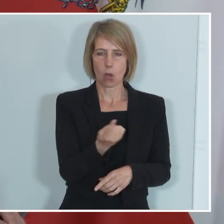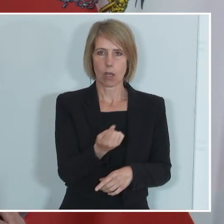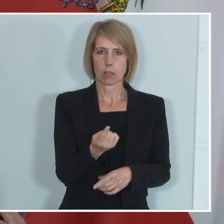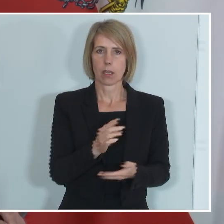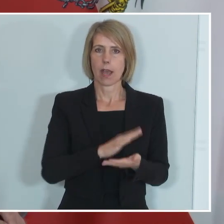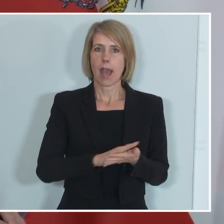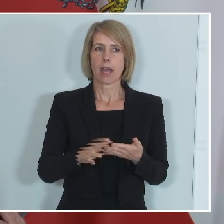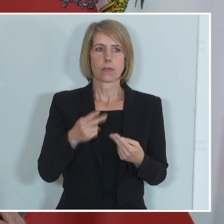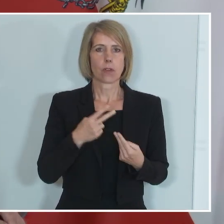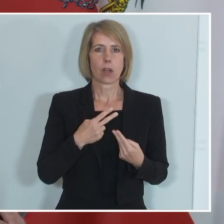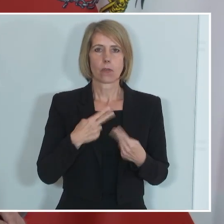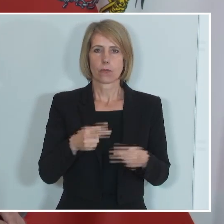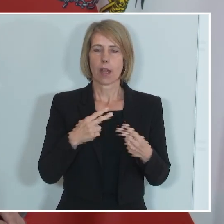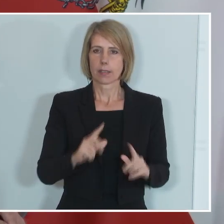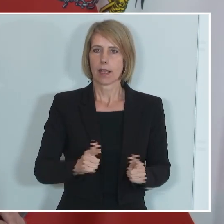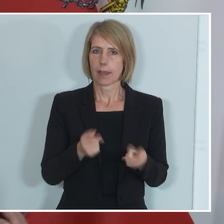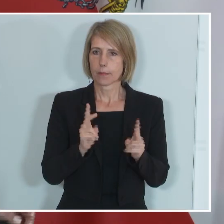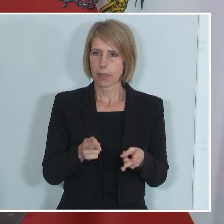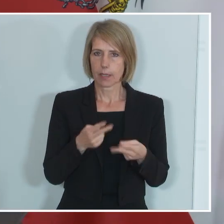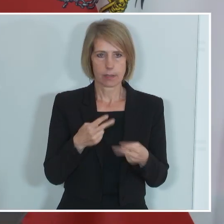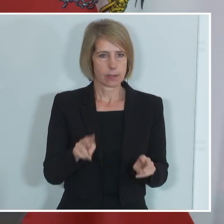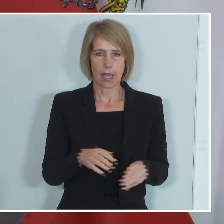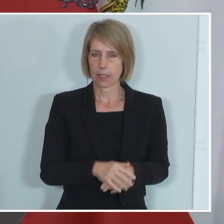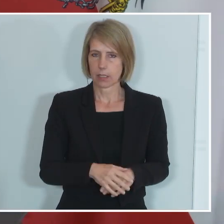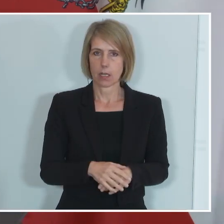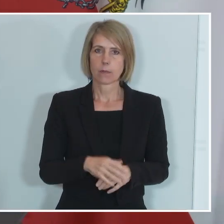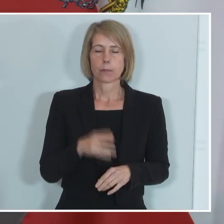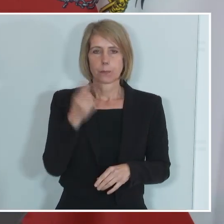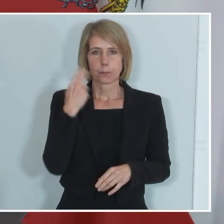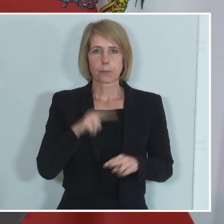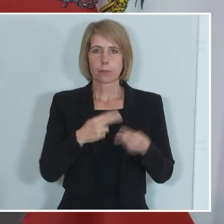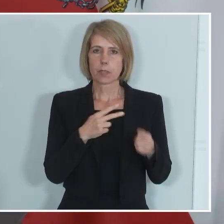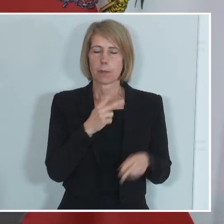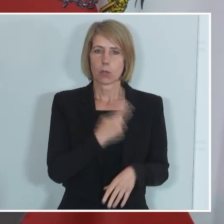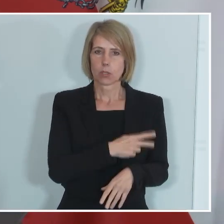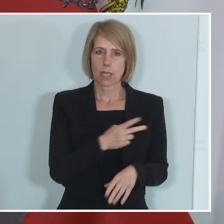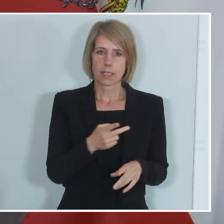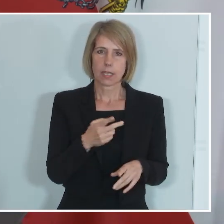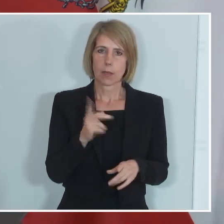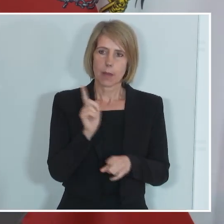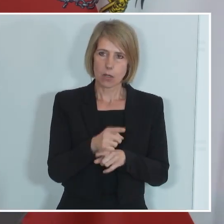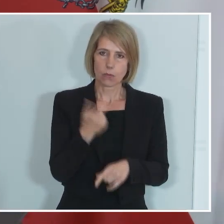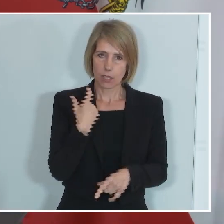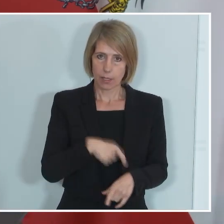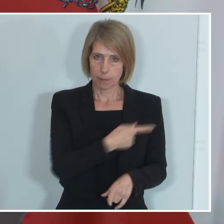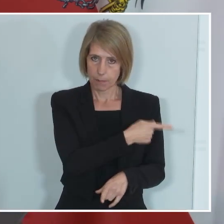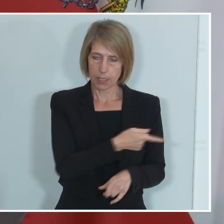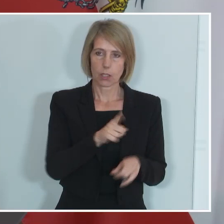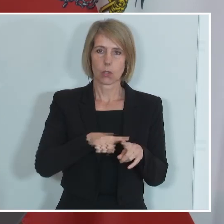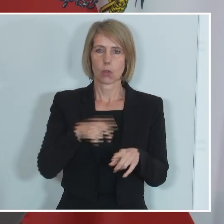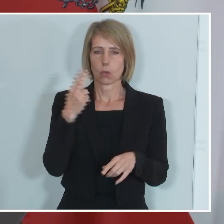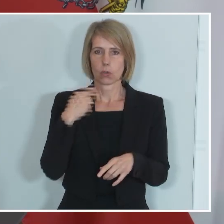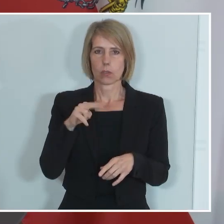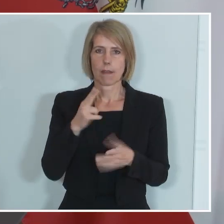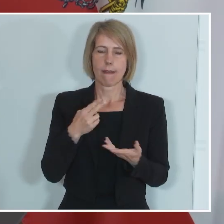Tagesordnung übergehen. Und das ist auch der Grund, warum Bundeskanzler Karl Nehammer mich und den Innenminister beauftragt hat, hier auszuarbeiten Vorschläge,